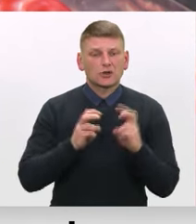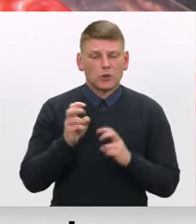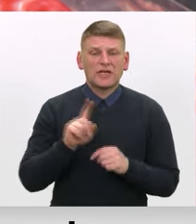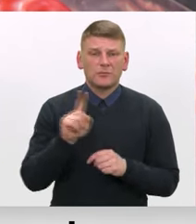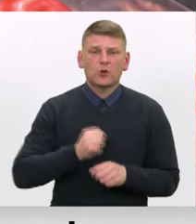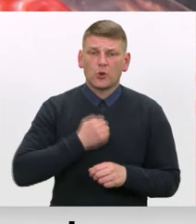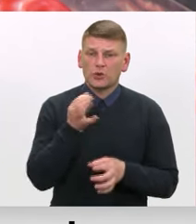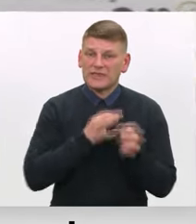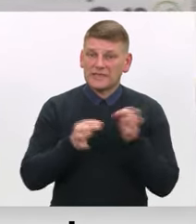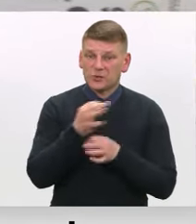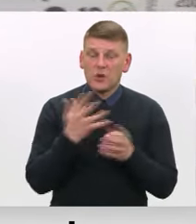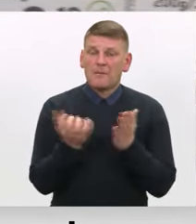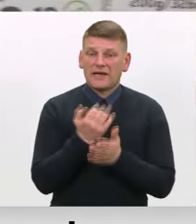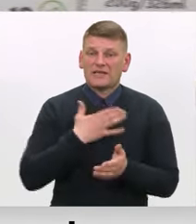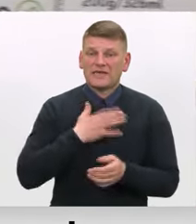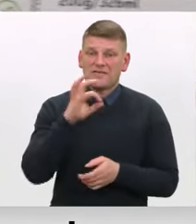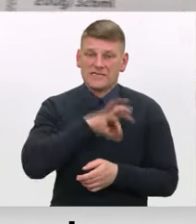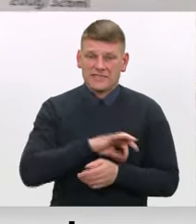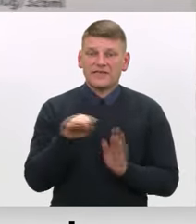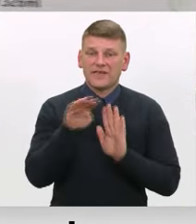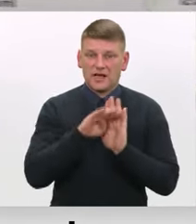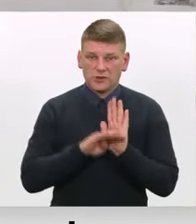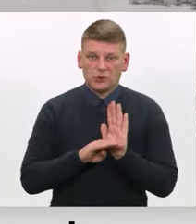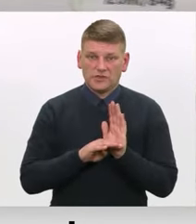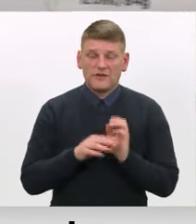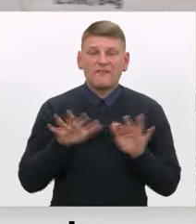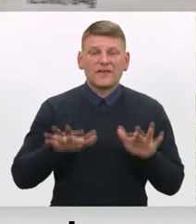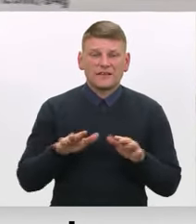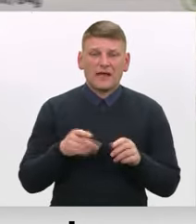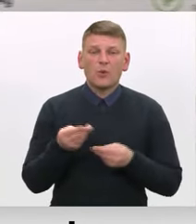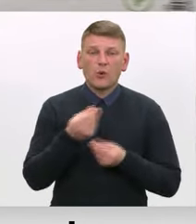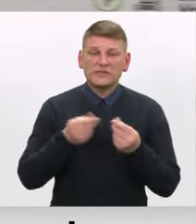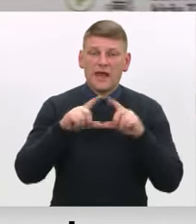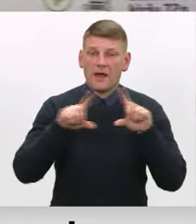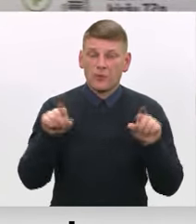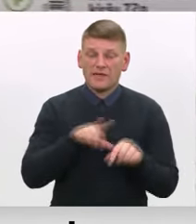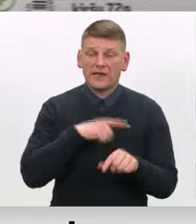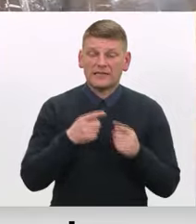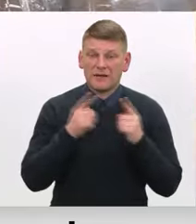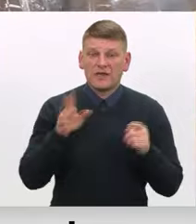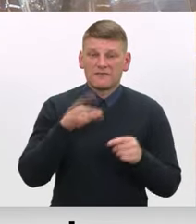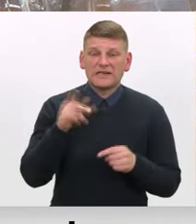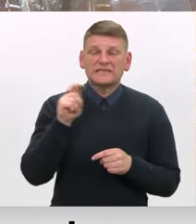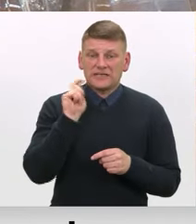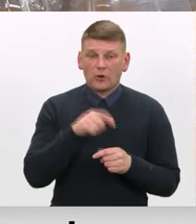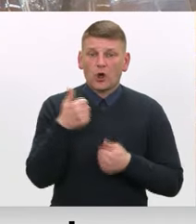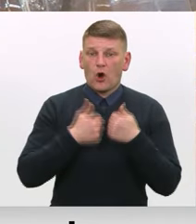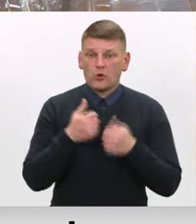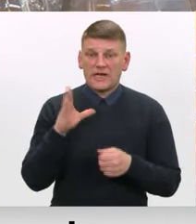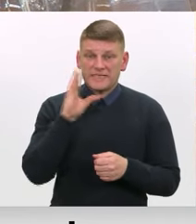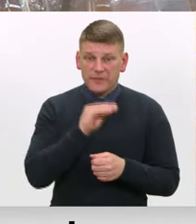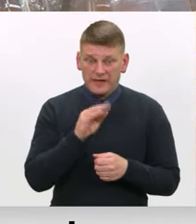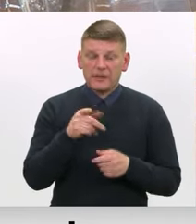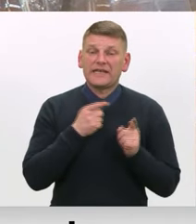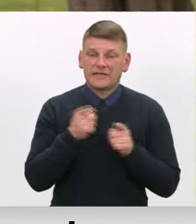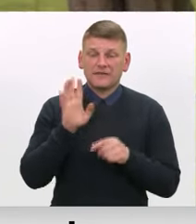grūti diskutēt un panākt sev izdevīgākus nosacījumus. Vietējie uzņēmumi ilgtermiņā var zaudēt konkurētspēju, bet ietekmi sajust var